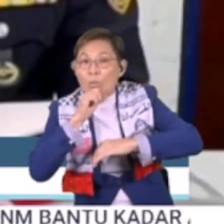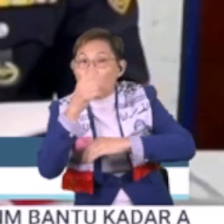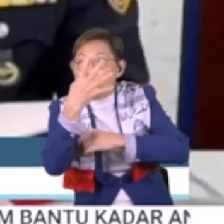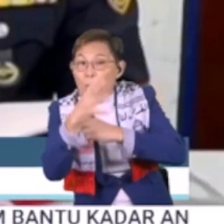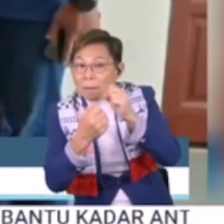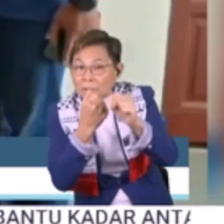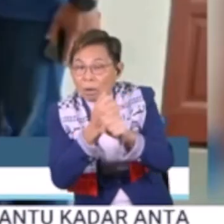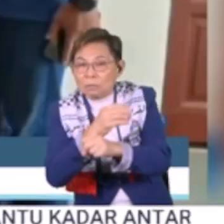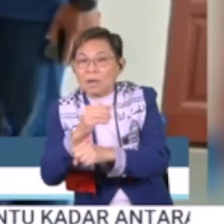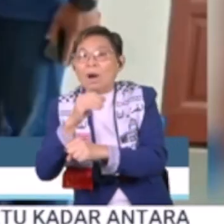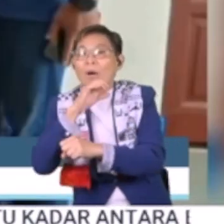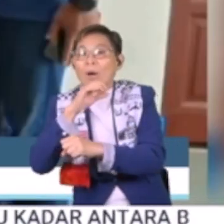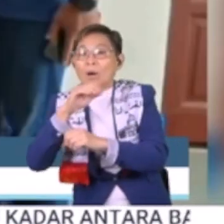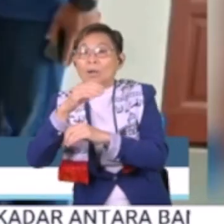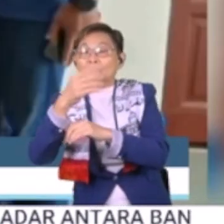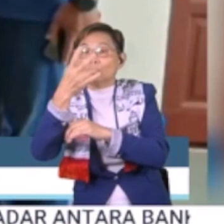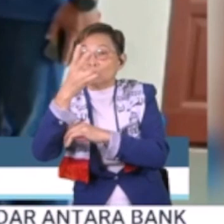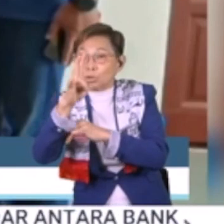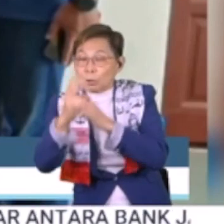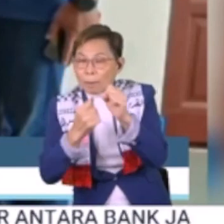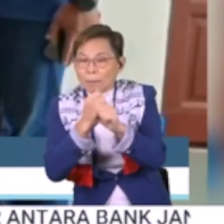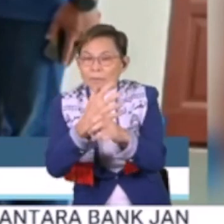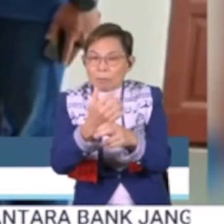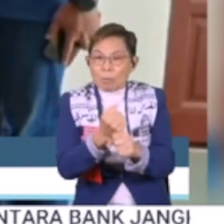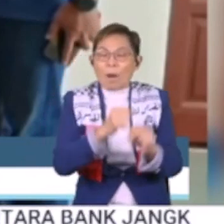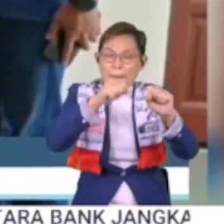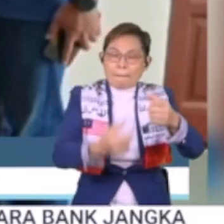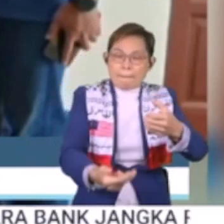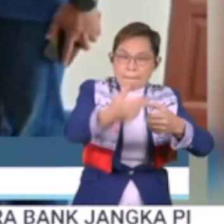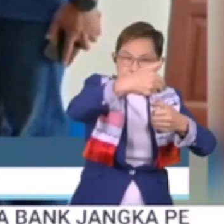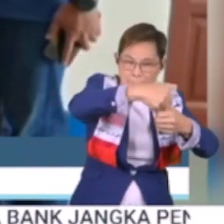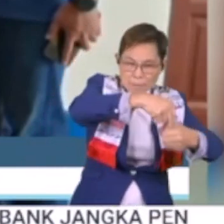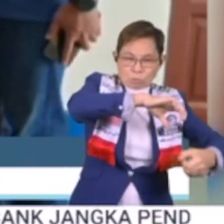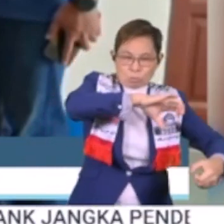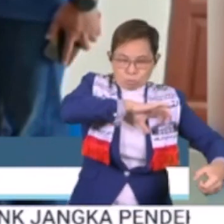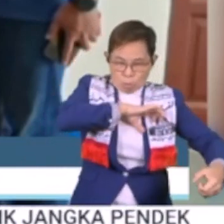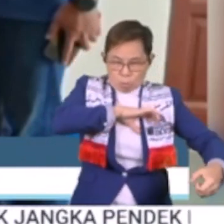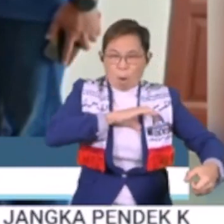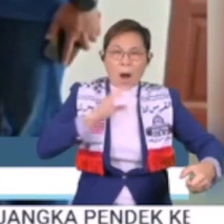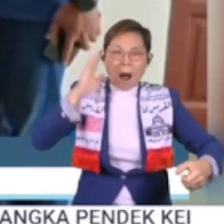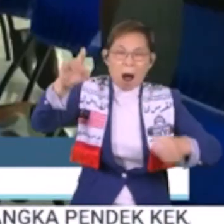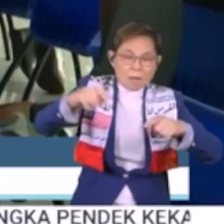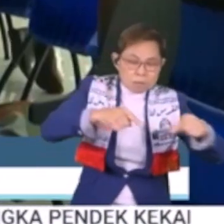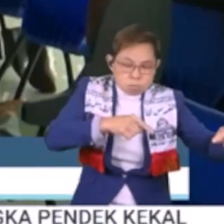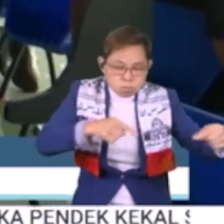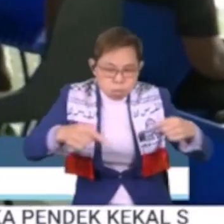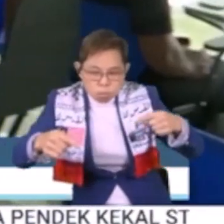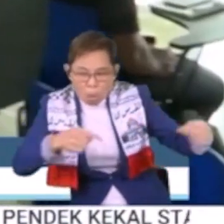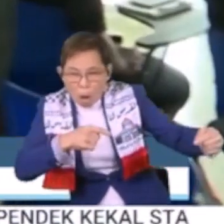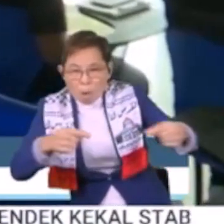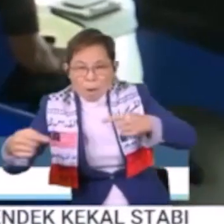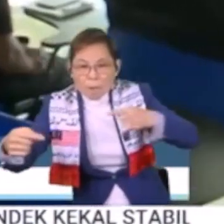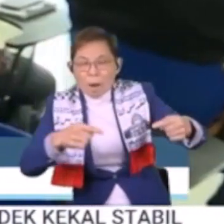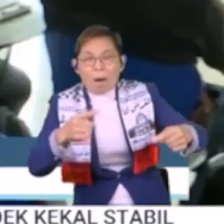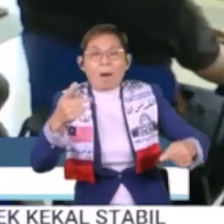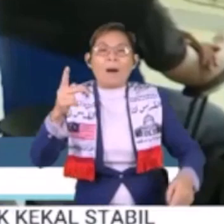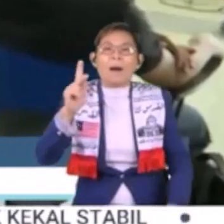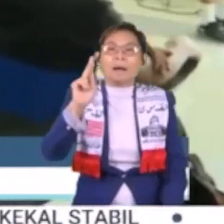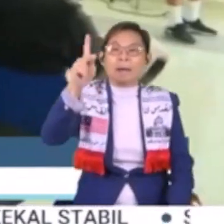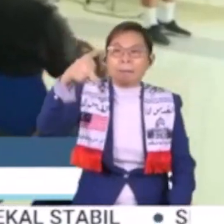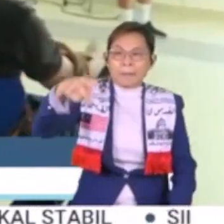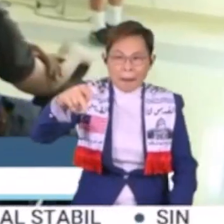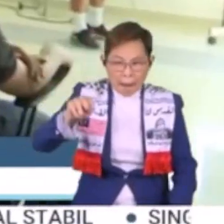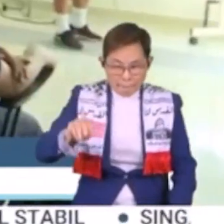dan 17 tahun untuk mendapat tempat bersama pasukan pdrm FC yang akan bersaing di Liga Kementerian Pendidikan